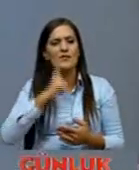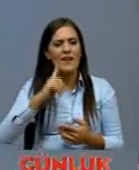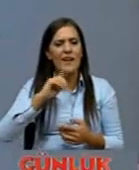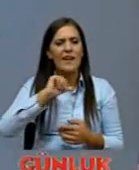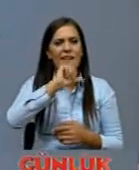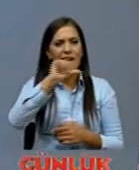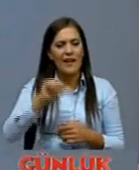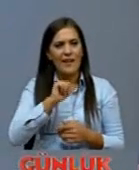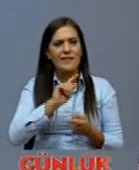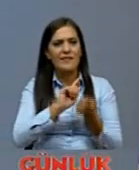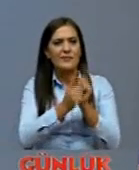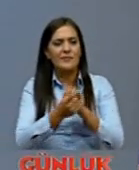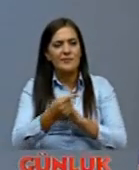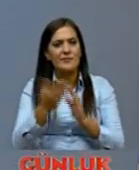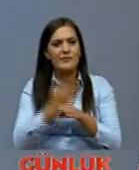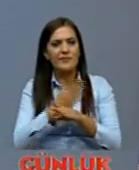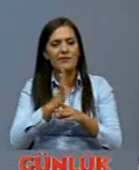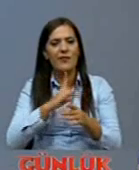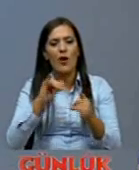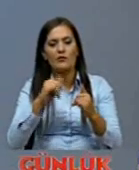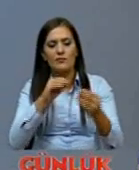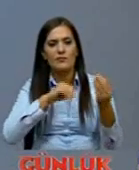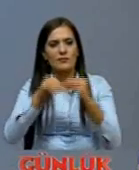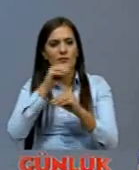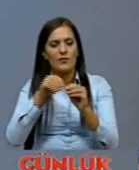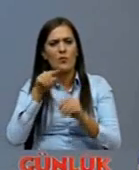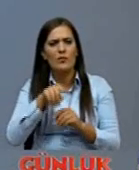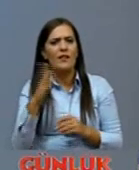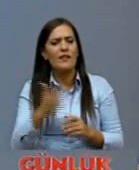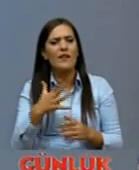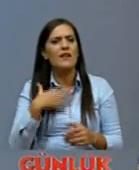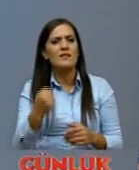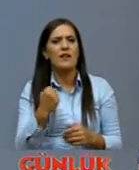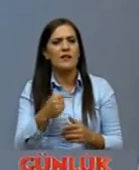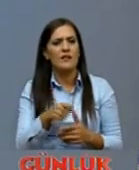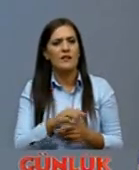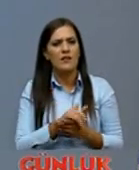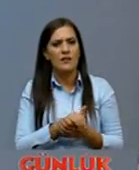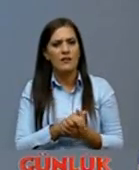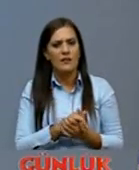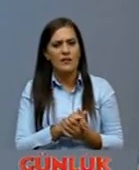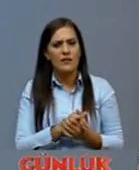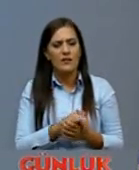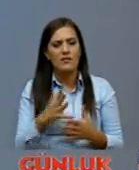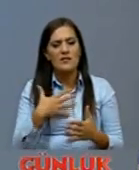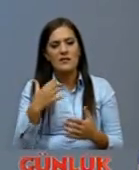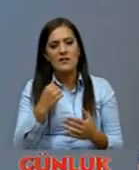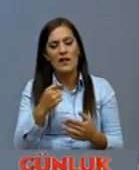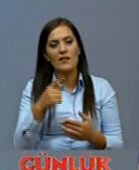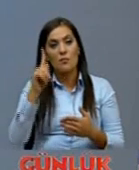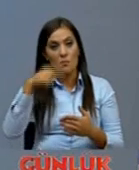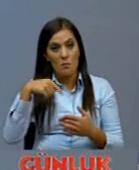bol yağlı figürler değil mi? İnsancıklar, evet. Oyuncaklar. Bunlar ne kadar sağlıklı? Vallahi sağlıklı